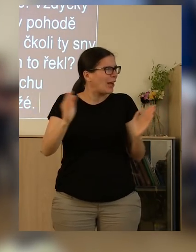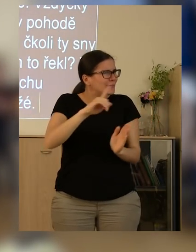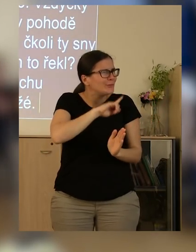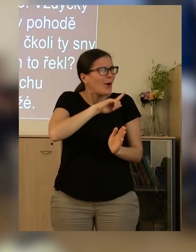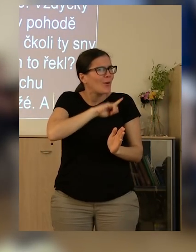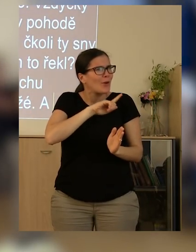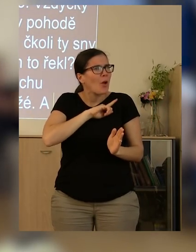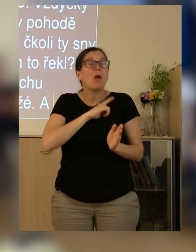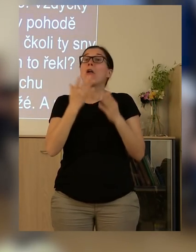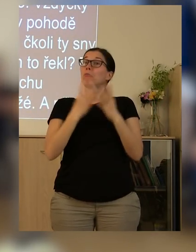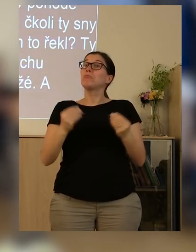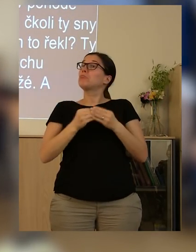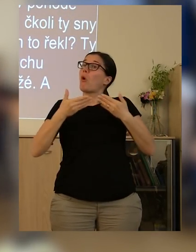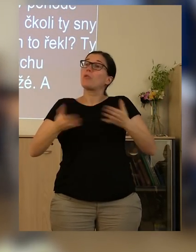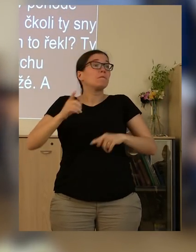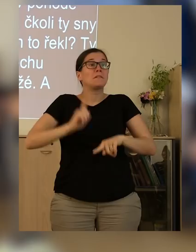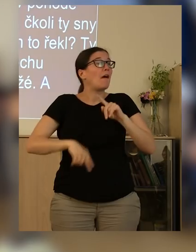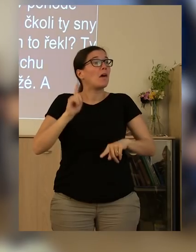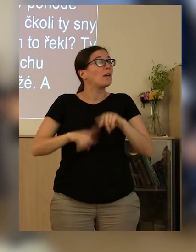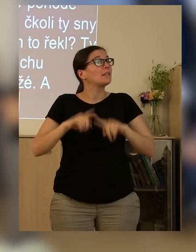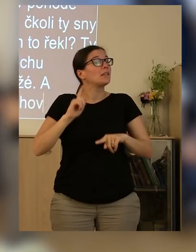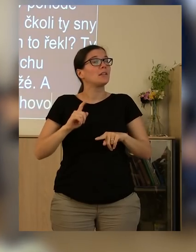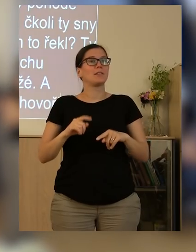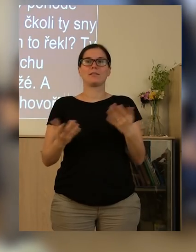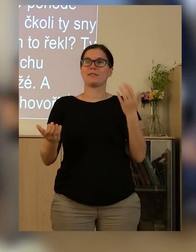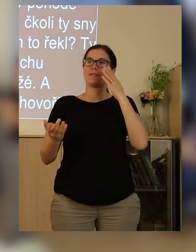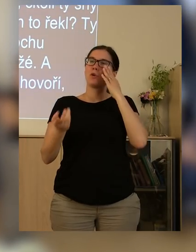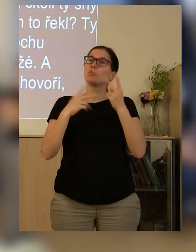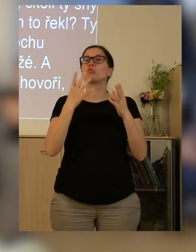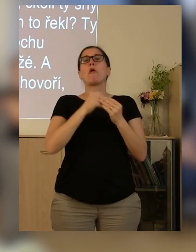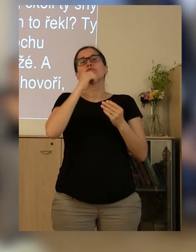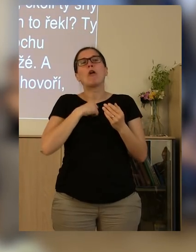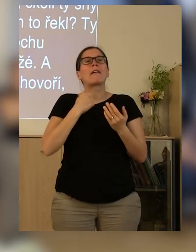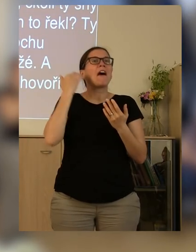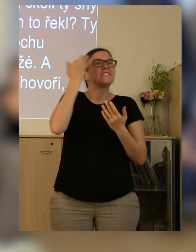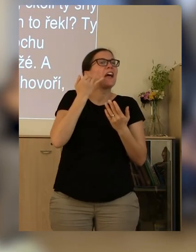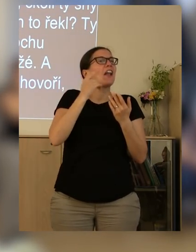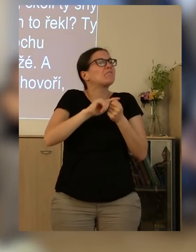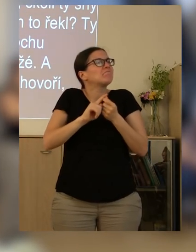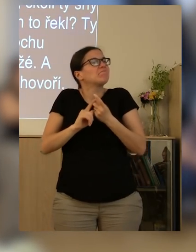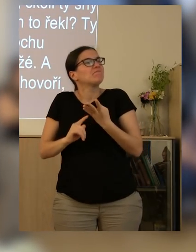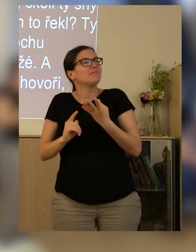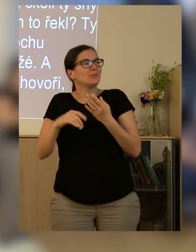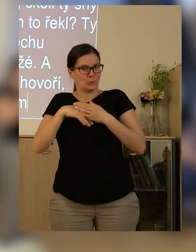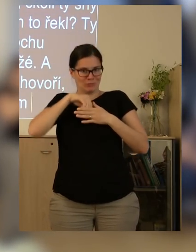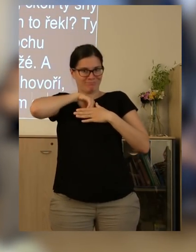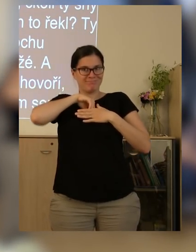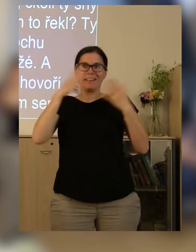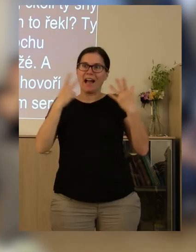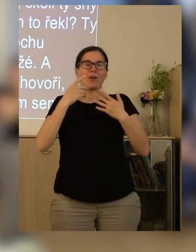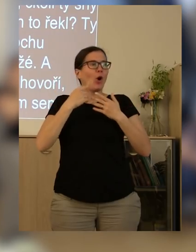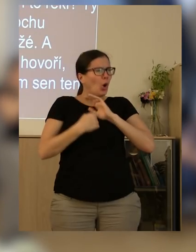A přitom v pohodě o tom hovoří. Nevadí jim to. Nevadí jim říct, měl jsem sen ten a ten, který mluví o mém vnitřním